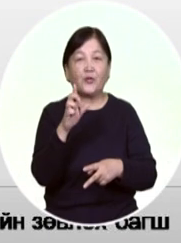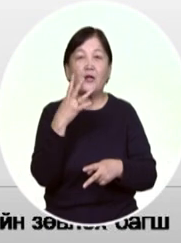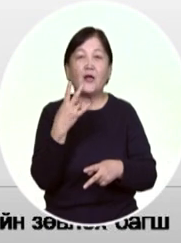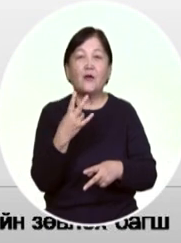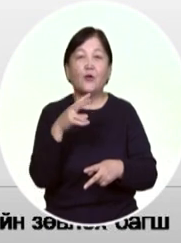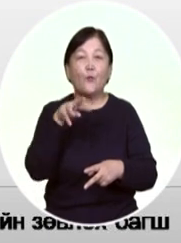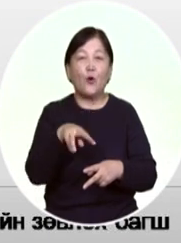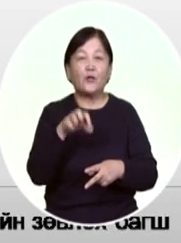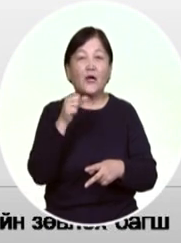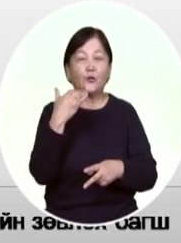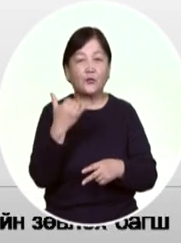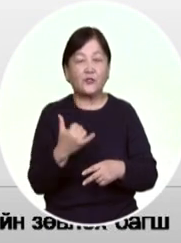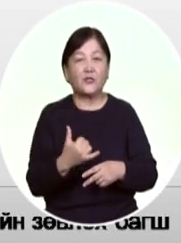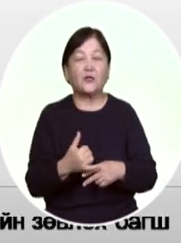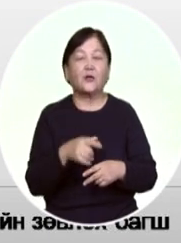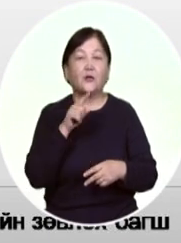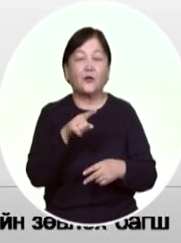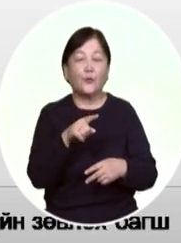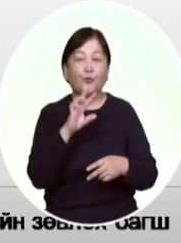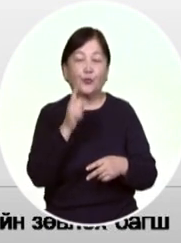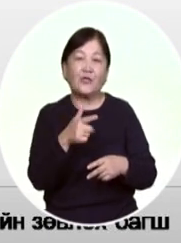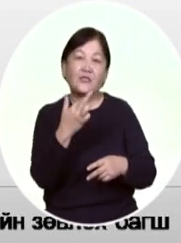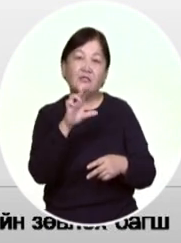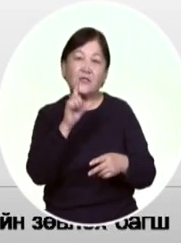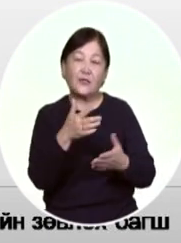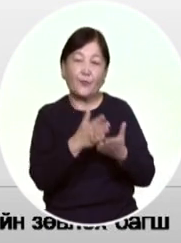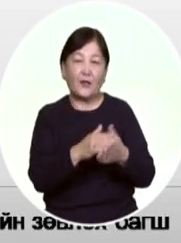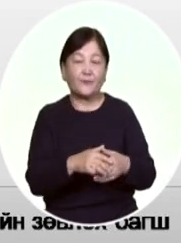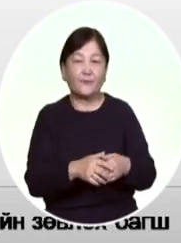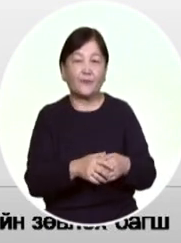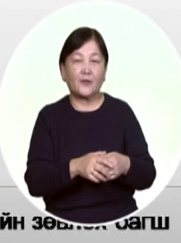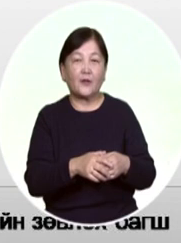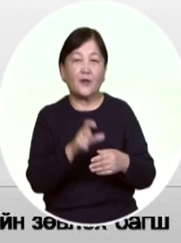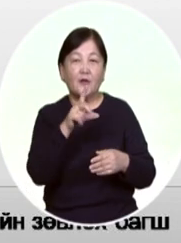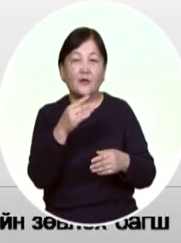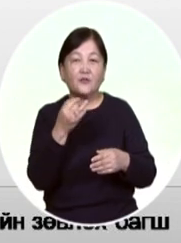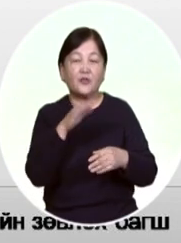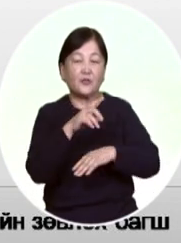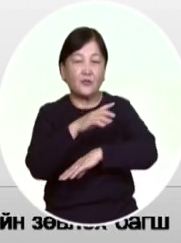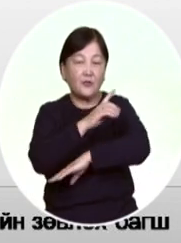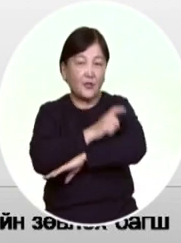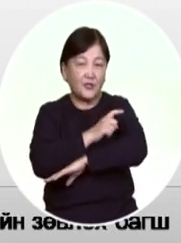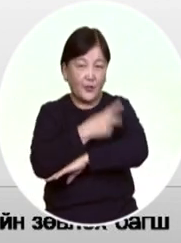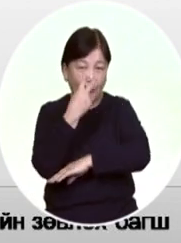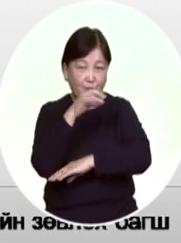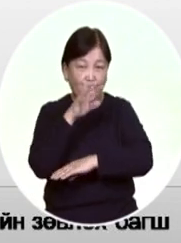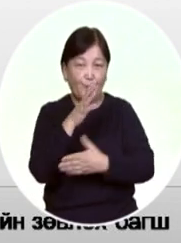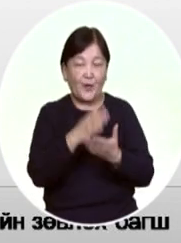хандлагыг судлах нь гэсэн ийм бүлэг сэдв. Юу ээлжит хичээл үзэх юм аа. Энэ хичээлийн агуулга